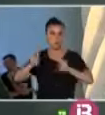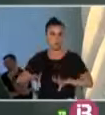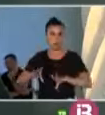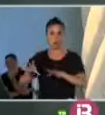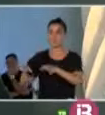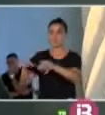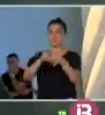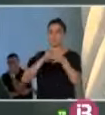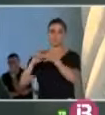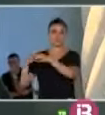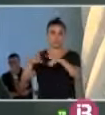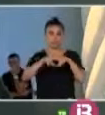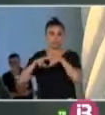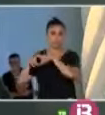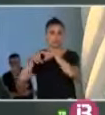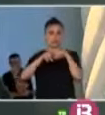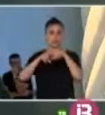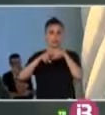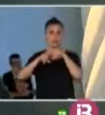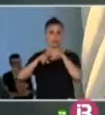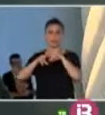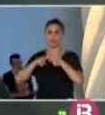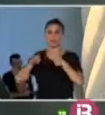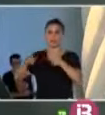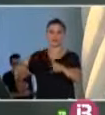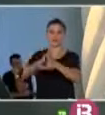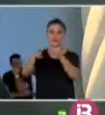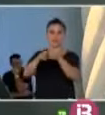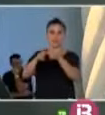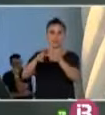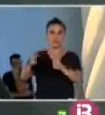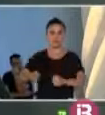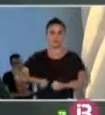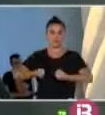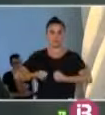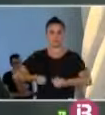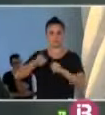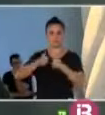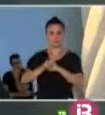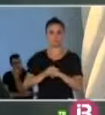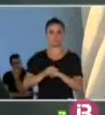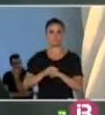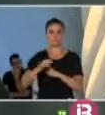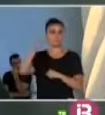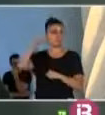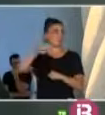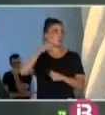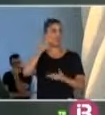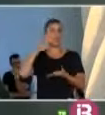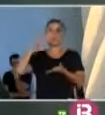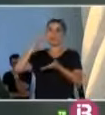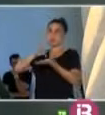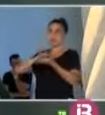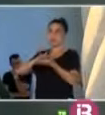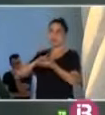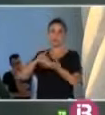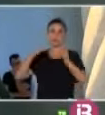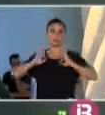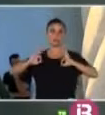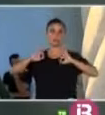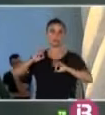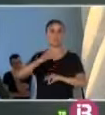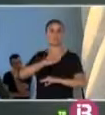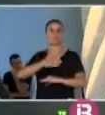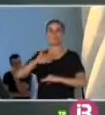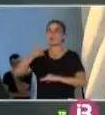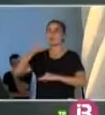solidaritat la saba que ens alimenta com a societat. Vull, en un dia com avui, transmetre la meva plena confiança en el